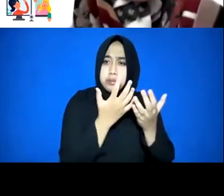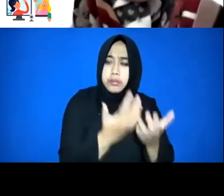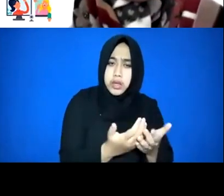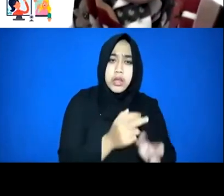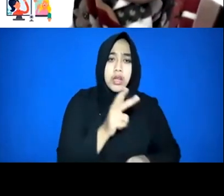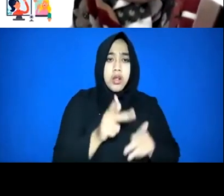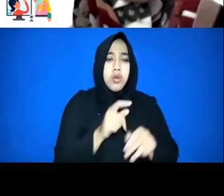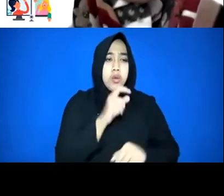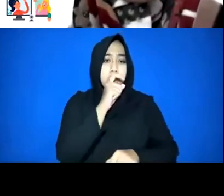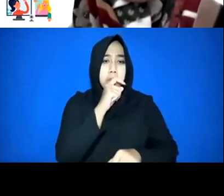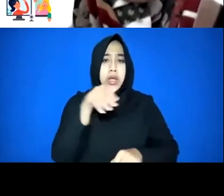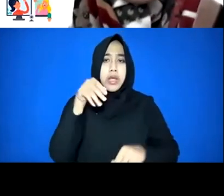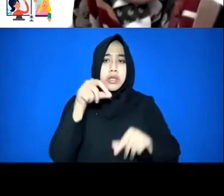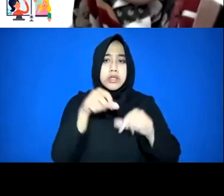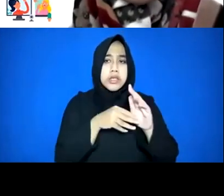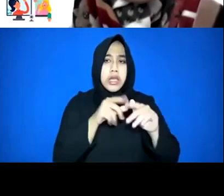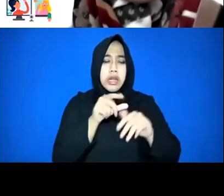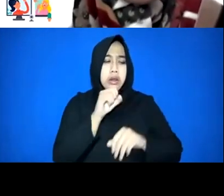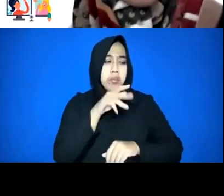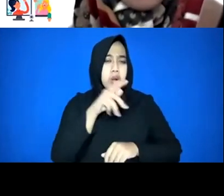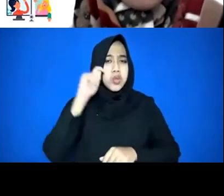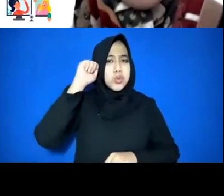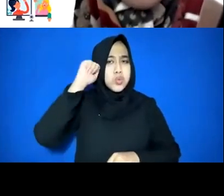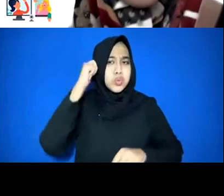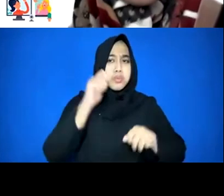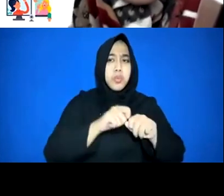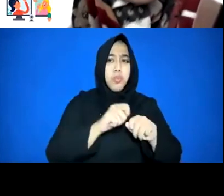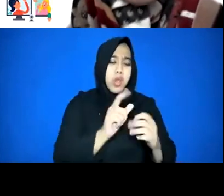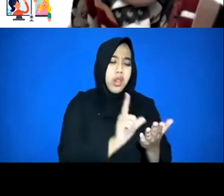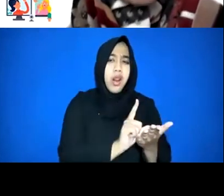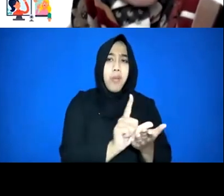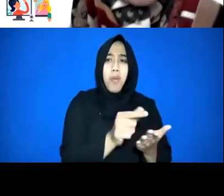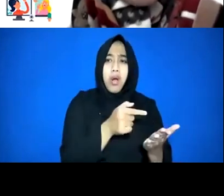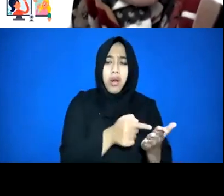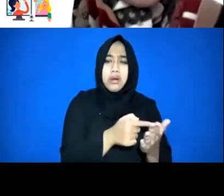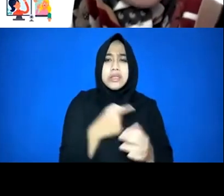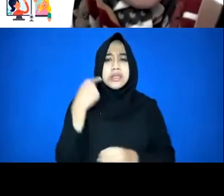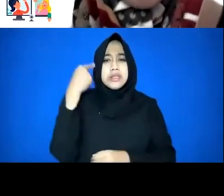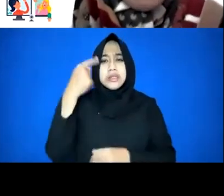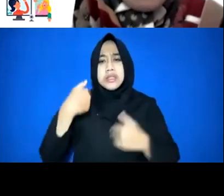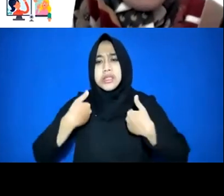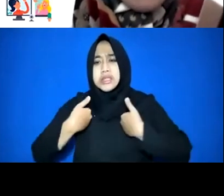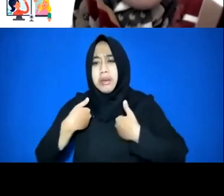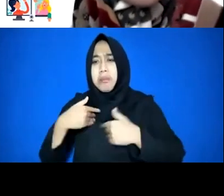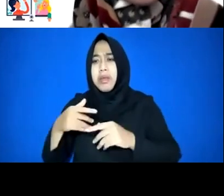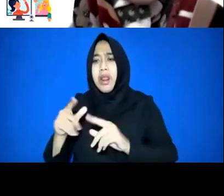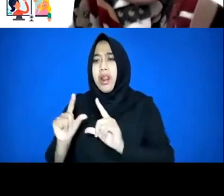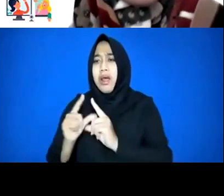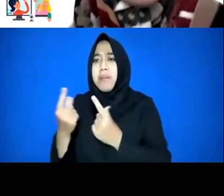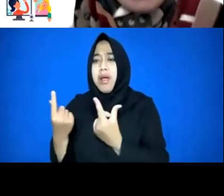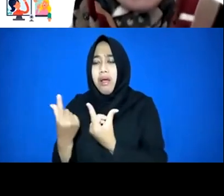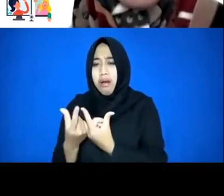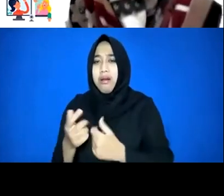Zainal tadi tuh yang sulit itu membuat laporan. Karena kita udah sering capek di lapangan ya Mas